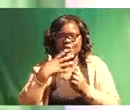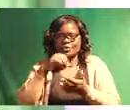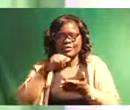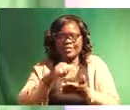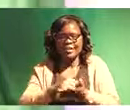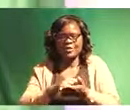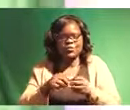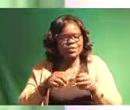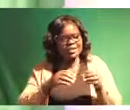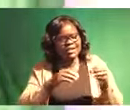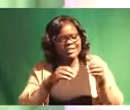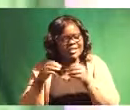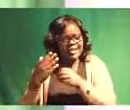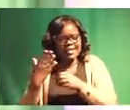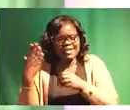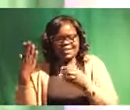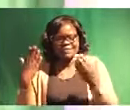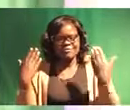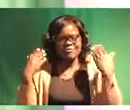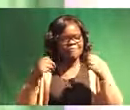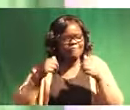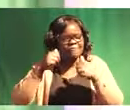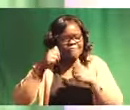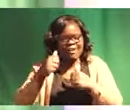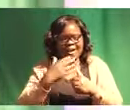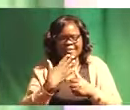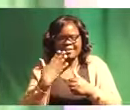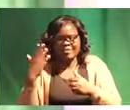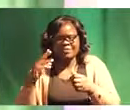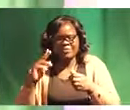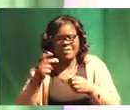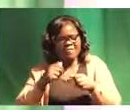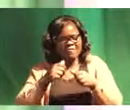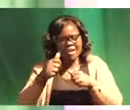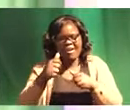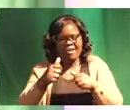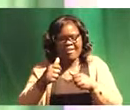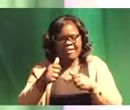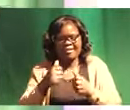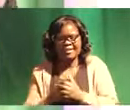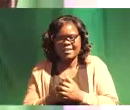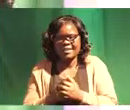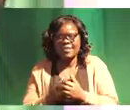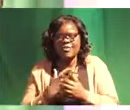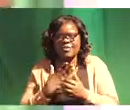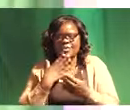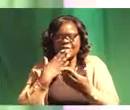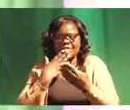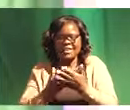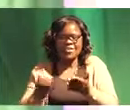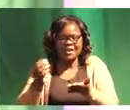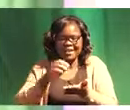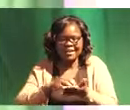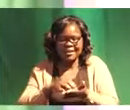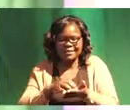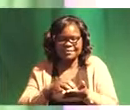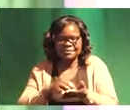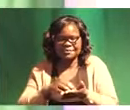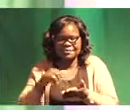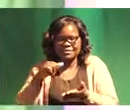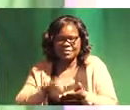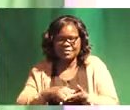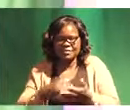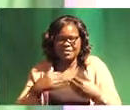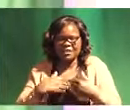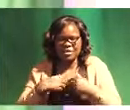tuweze kupeleka mambo ya Meru mbele na mambo ya Kenya mbele. Mimi nawashukuru tena kwamba tulikuwa